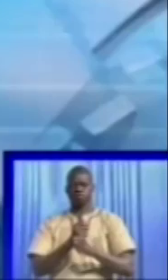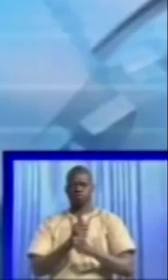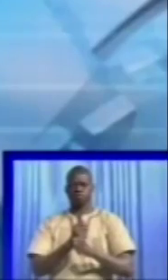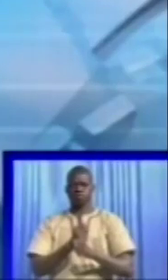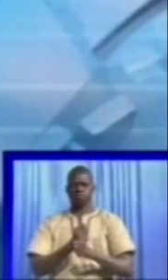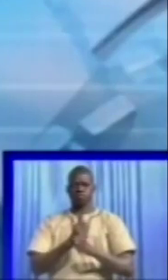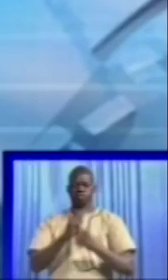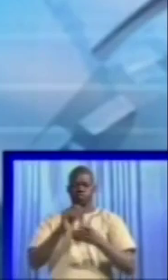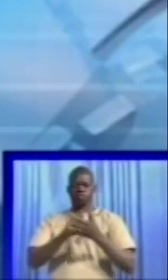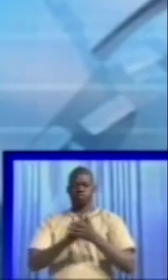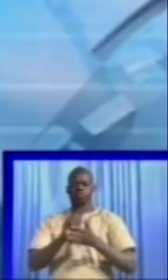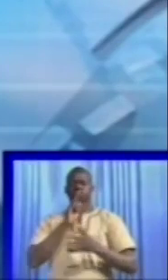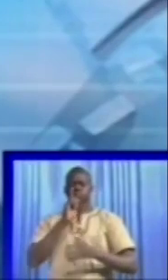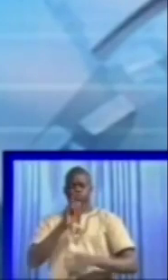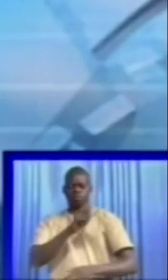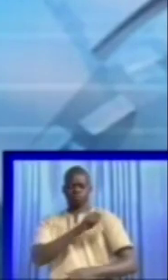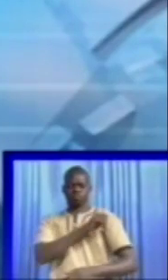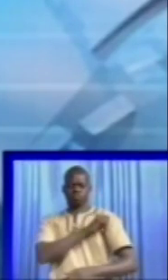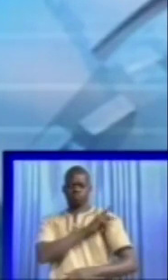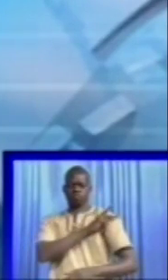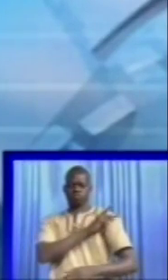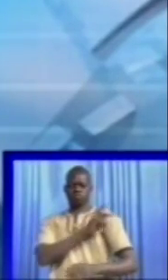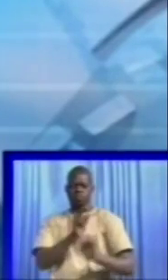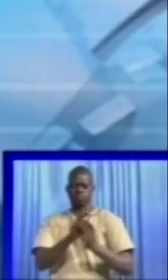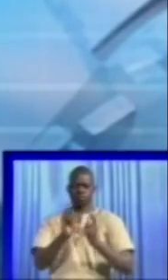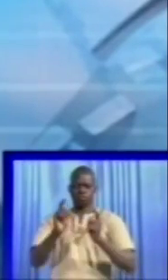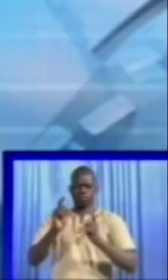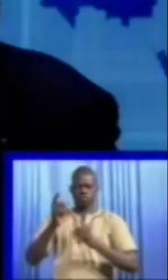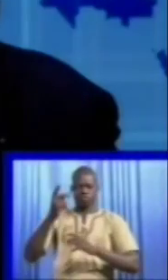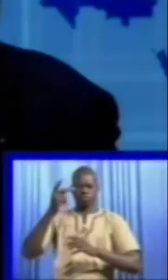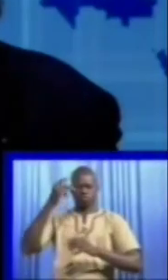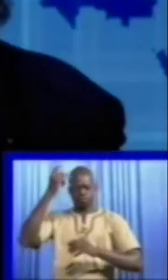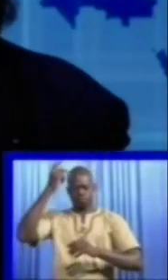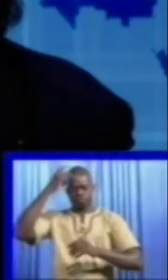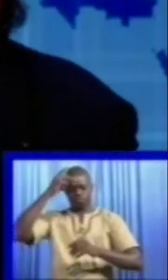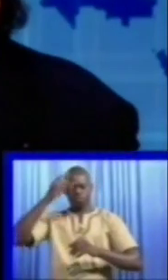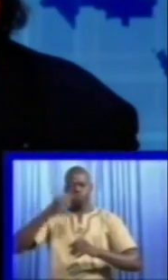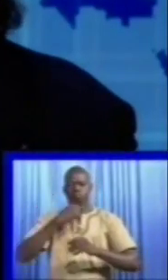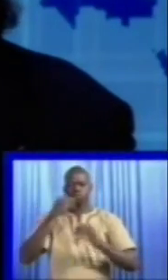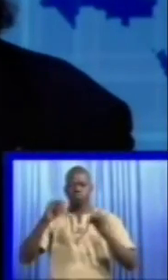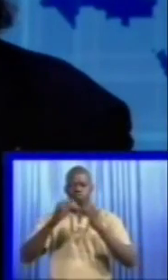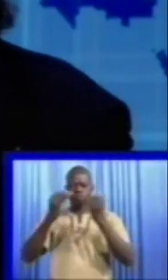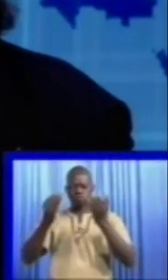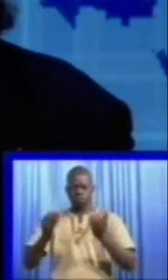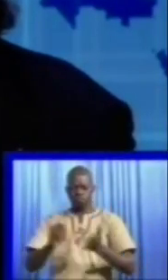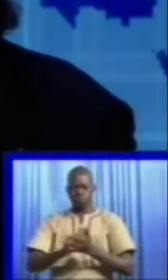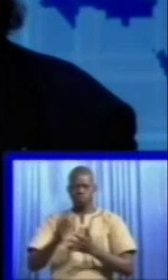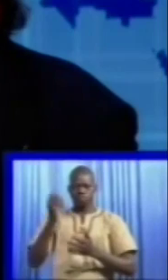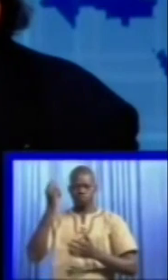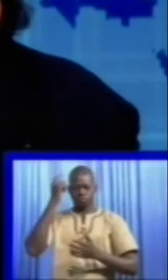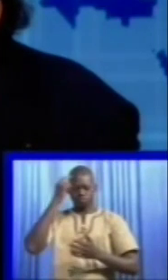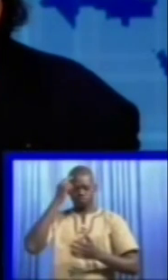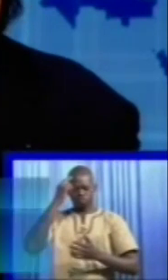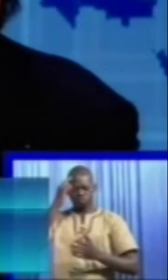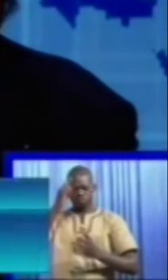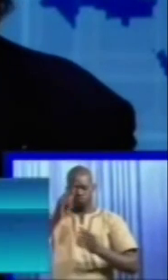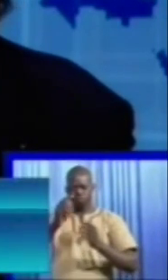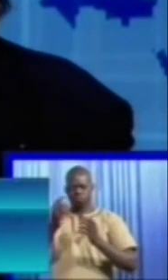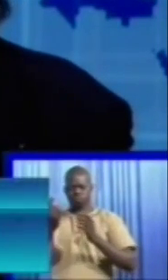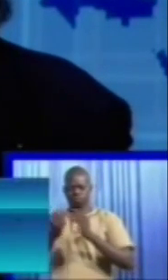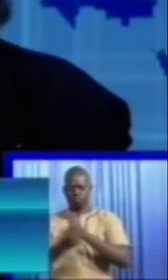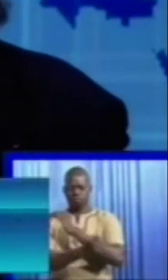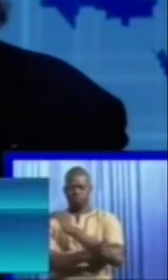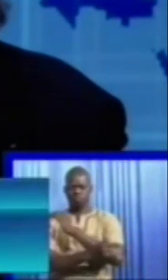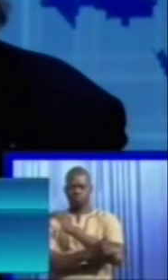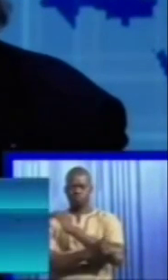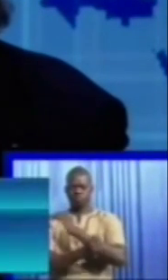c'est Albert Camus, le grand auteur, avait cette définition. Il disait « La presse, c'est la conscience d'une nation ». Et